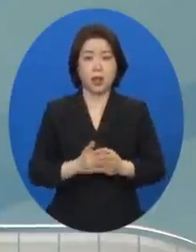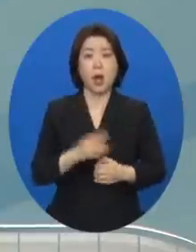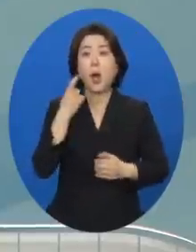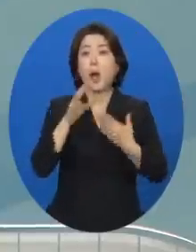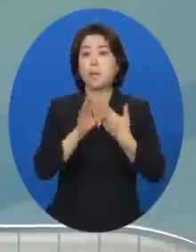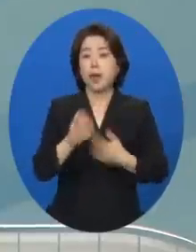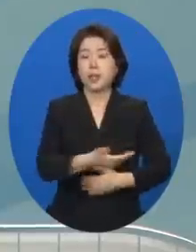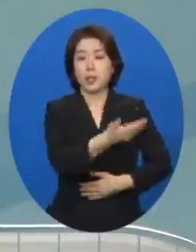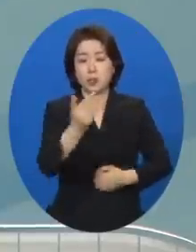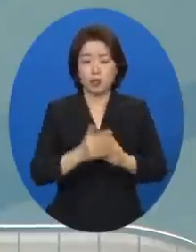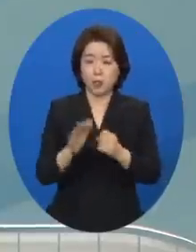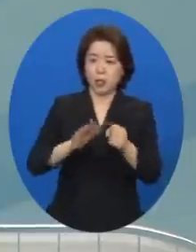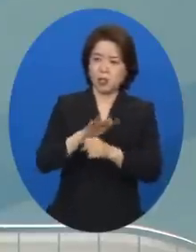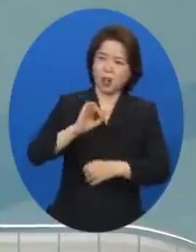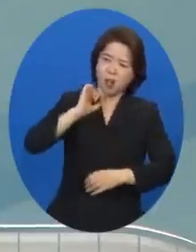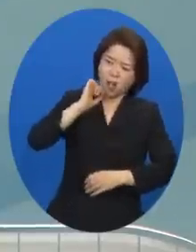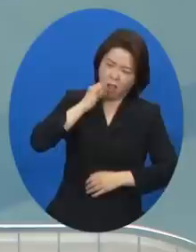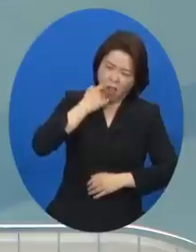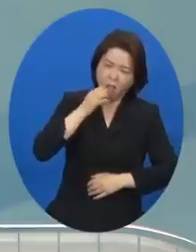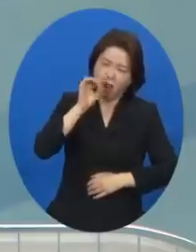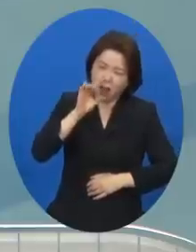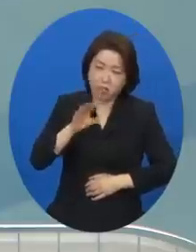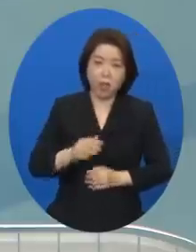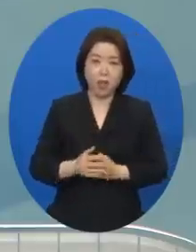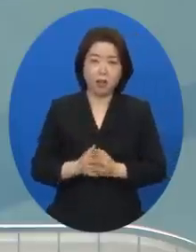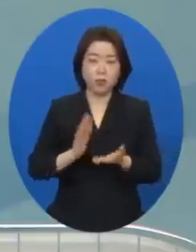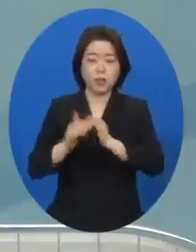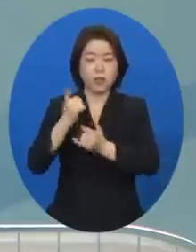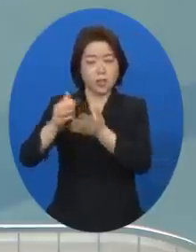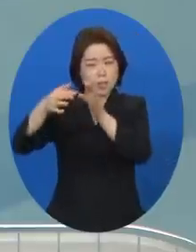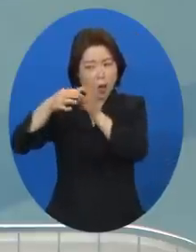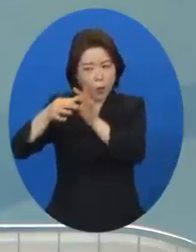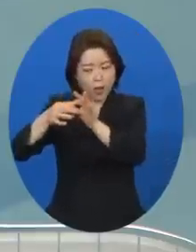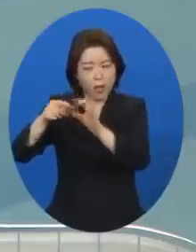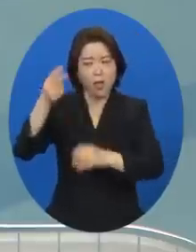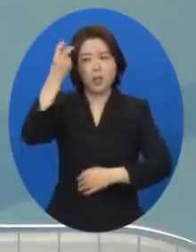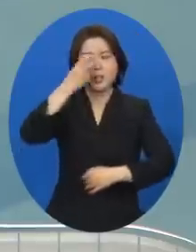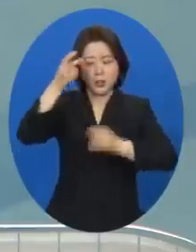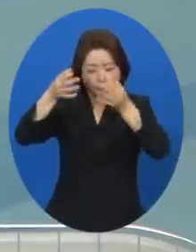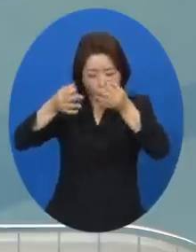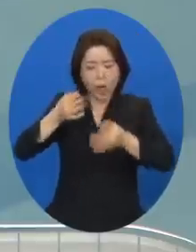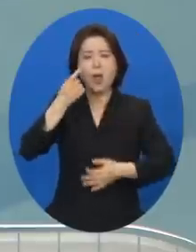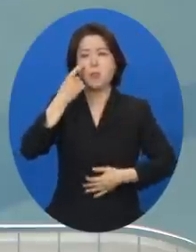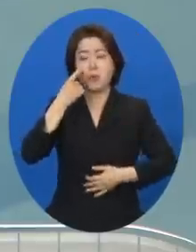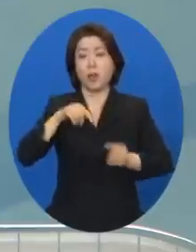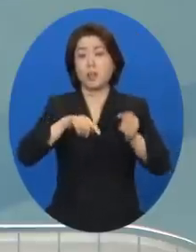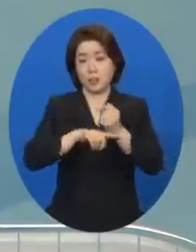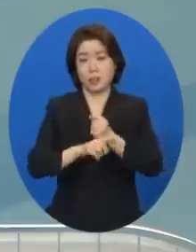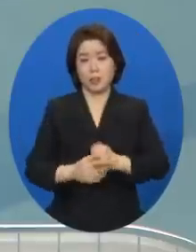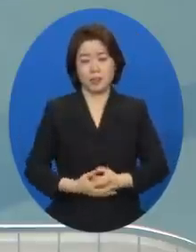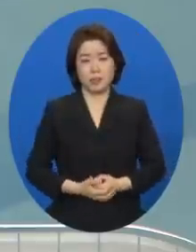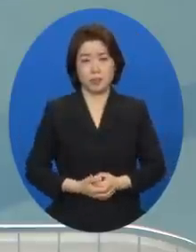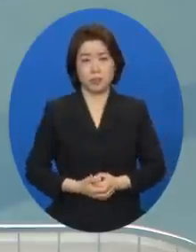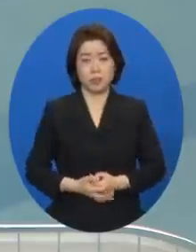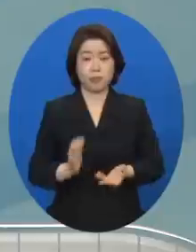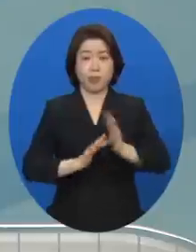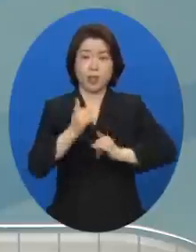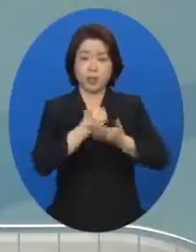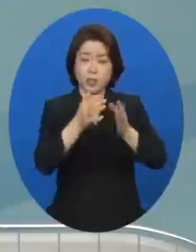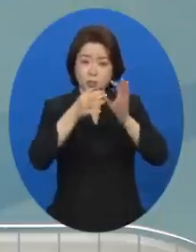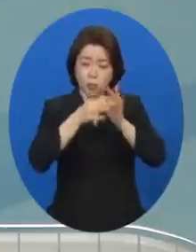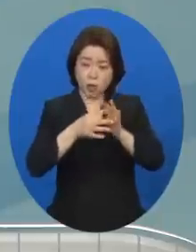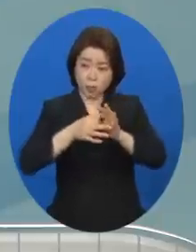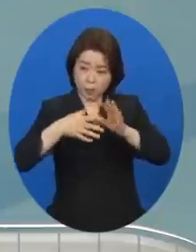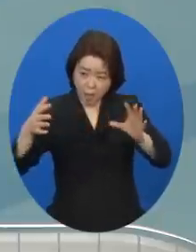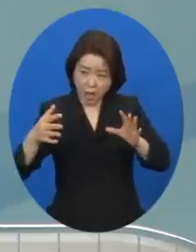여러분의 사랑이 안된다면 예수님과 관계를 점검 하라는 겁니다 예수님의 관계가 끊어져